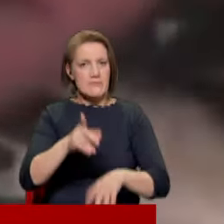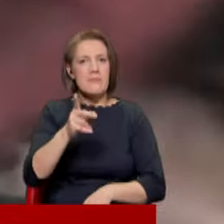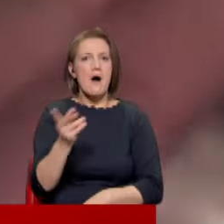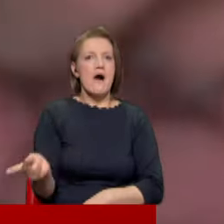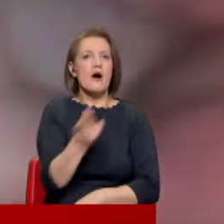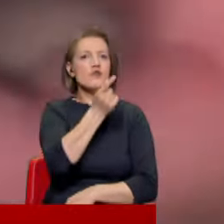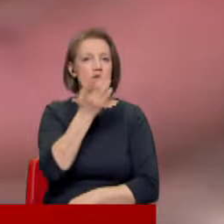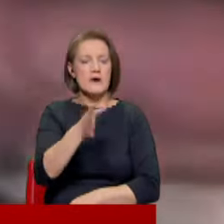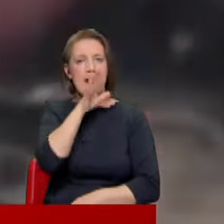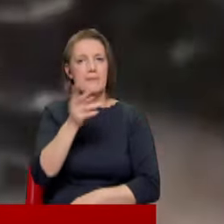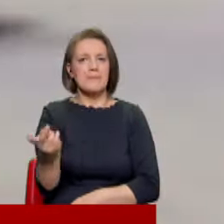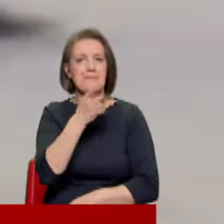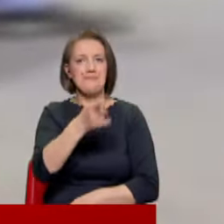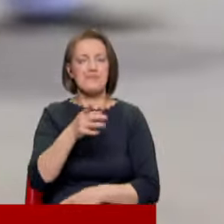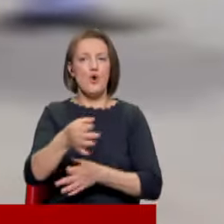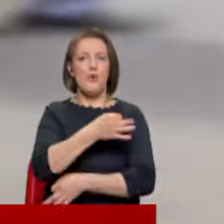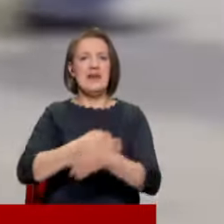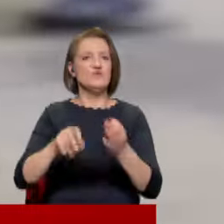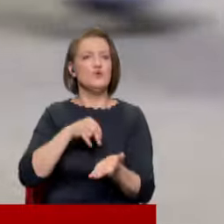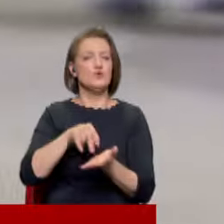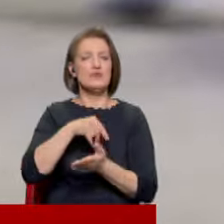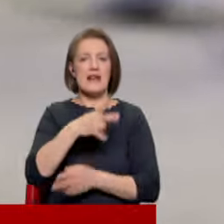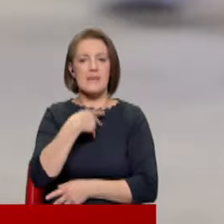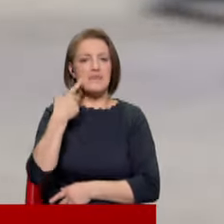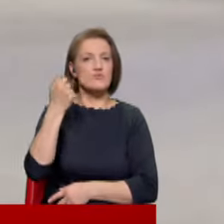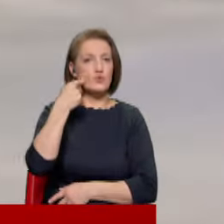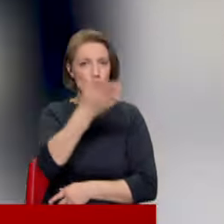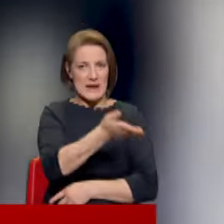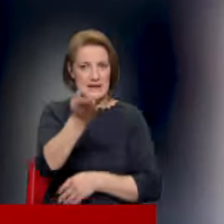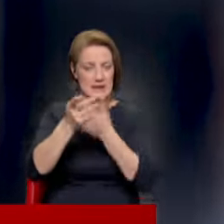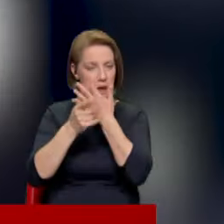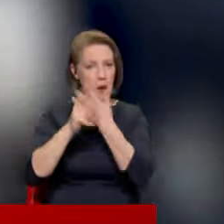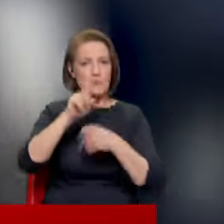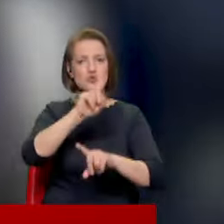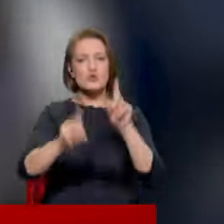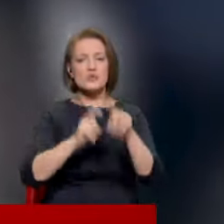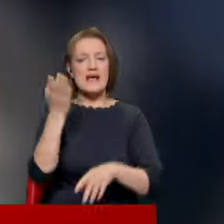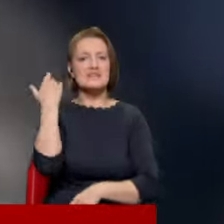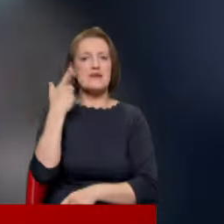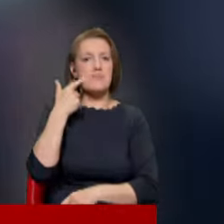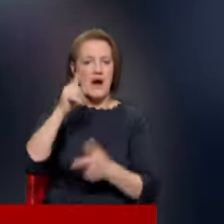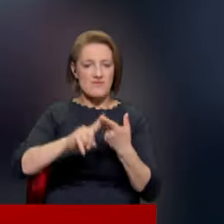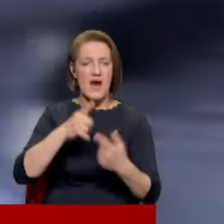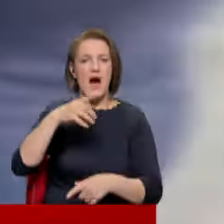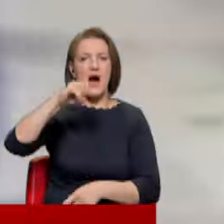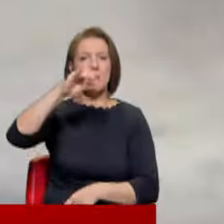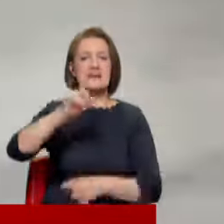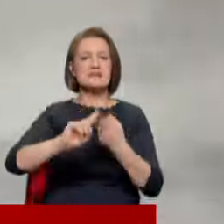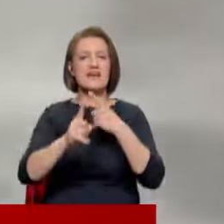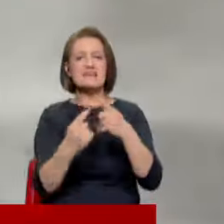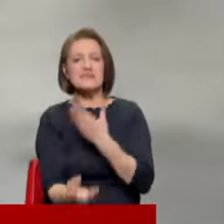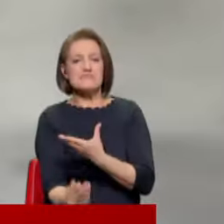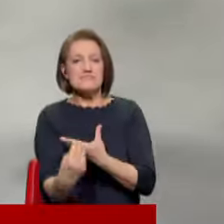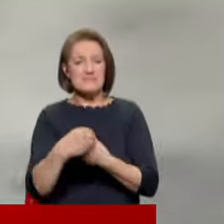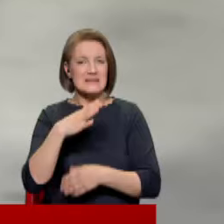dışına kaçtı Ayhan Bora Kaplan operasyonunu yürüten emniyet müdürlerinin soruşturmaya eski bakanlar ve AK Partili siyasileri de